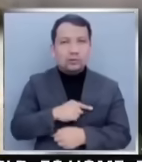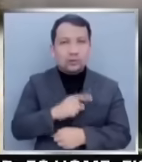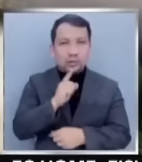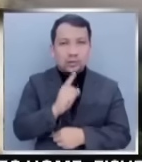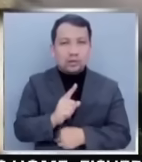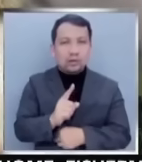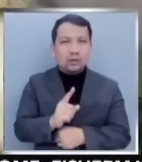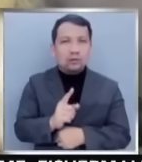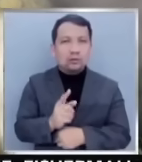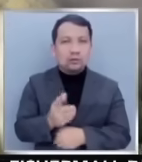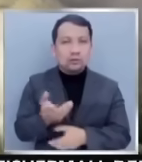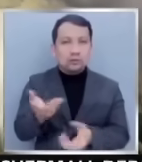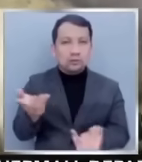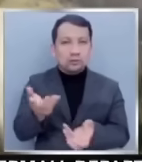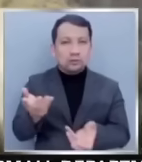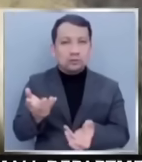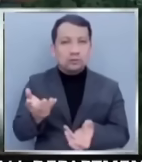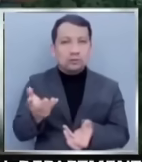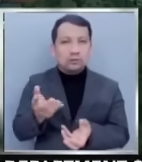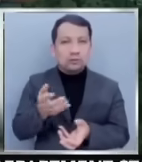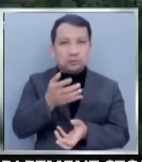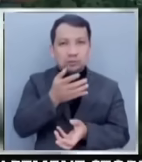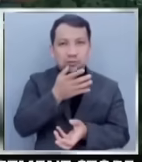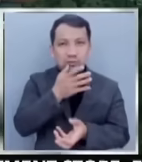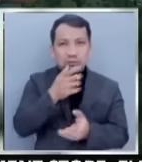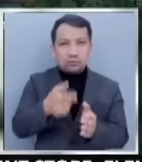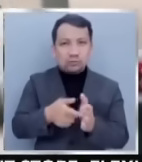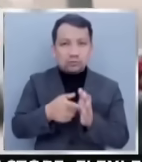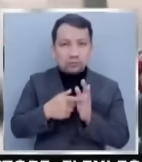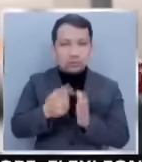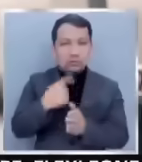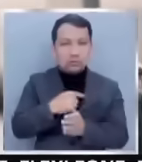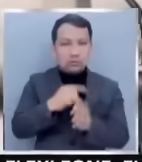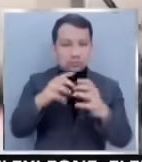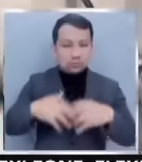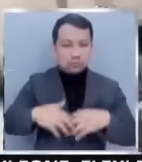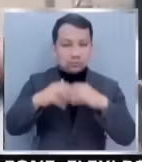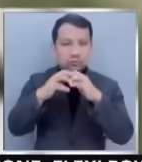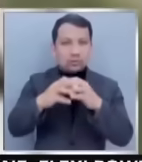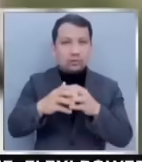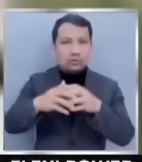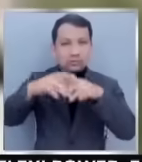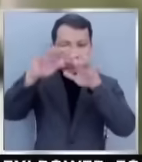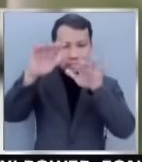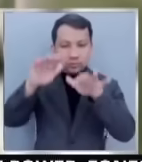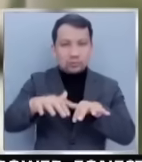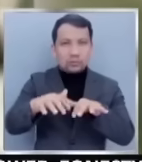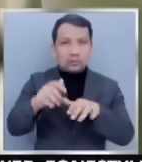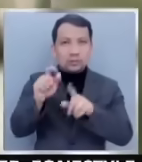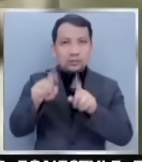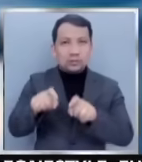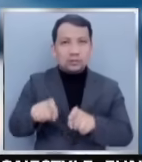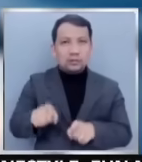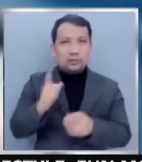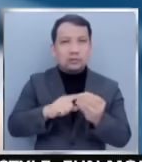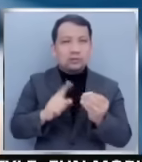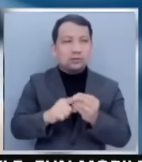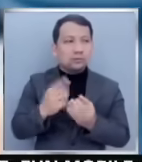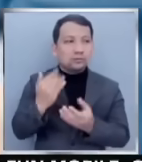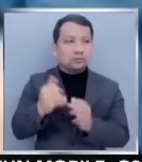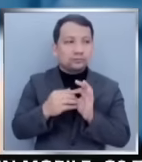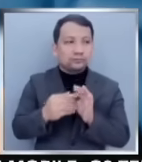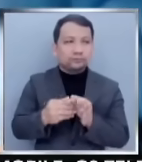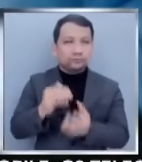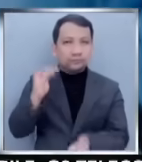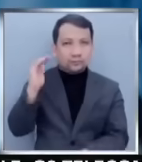Kasama sa pagtugon nila rito, ang pagre-require sa mga gusali ng pagkakaroon ng mga rain harvesting facility para kahit papaano'y mabawasan